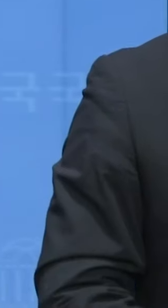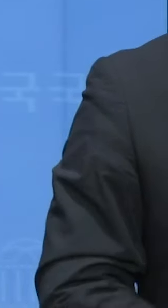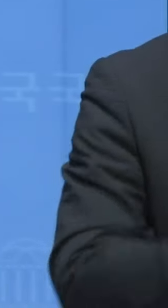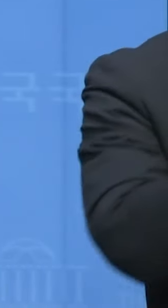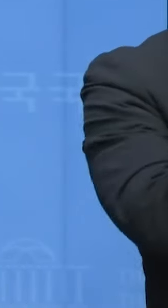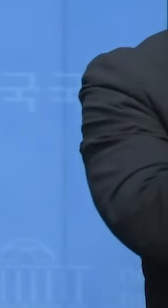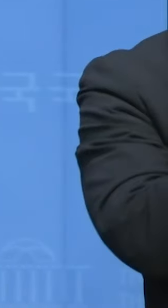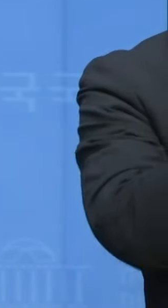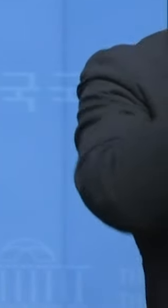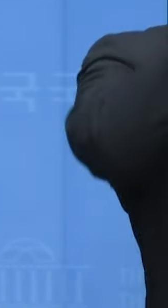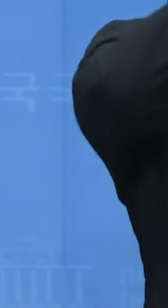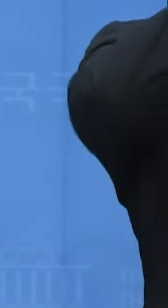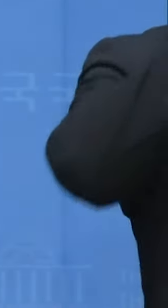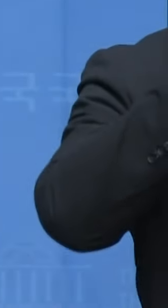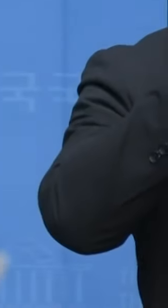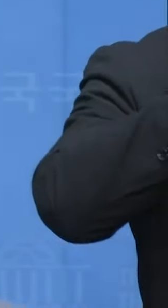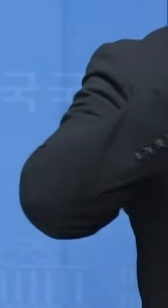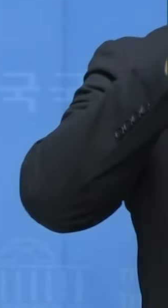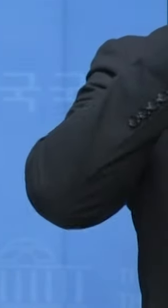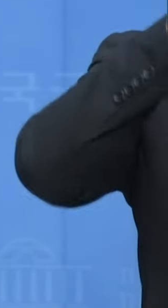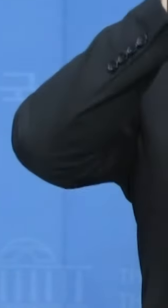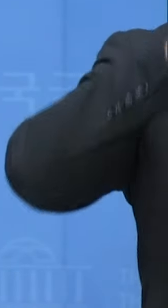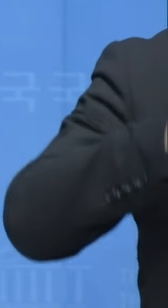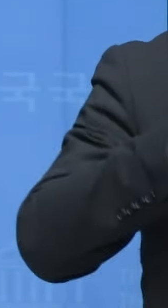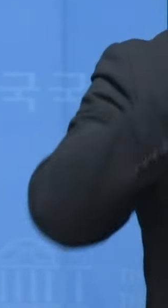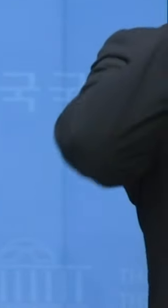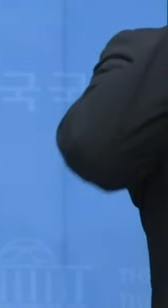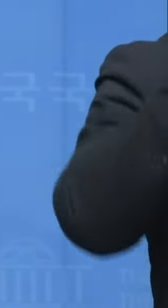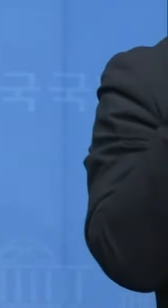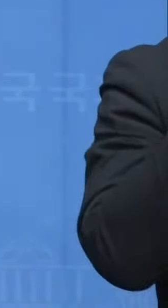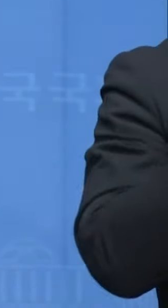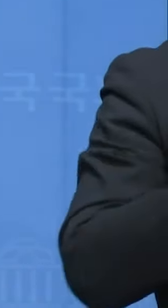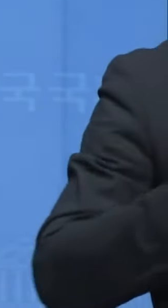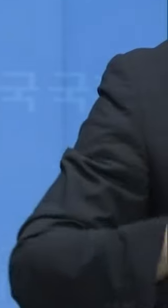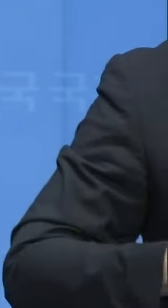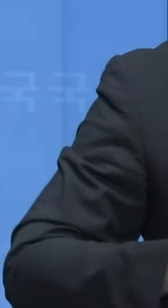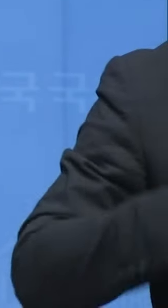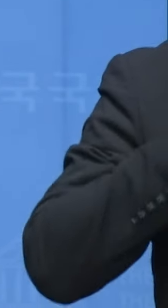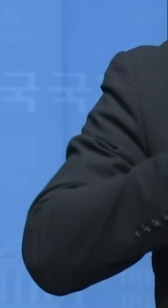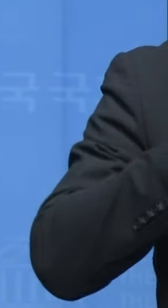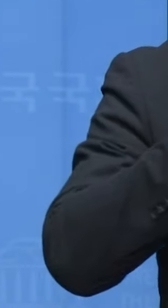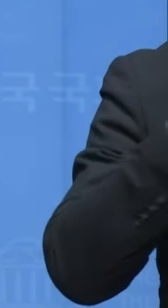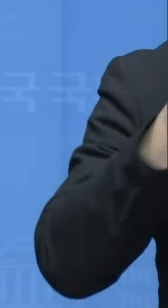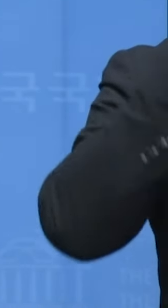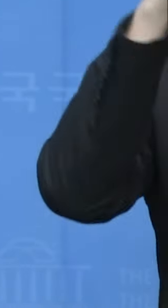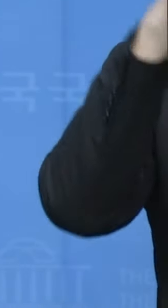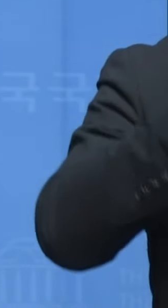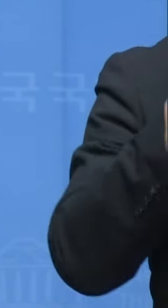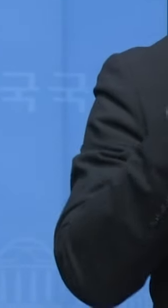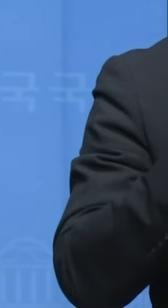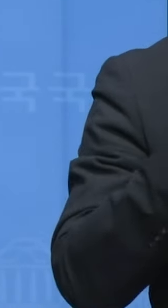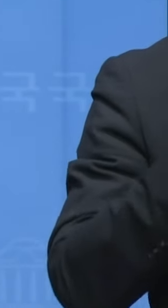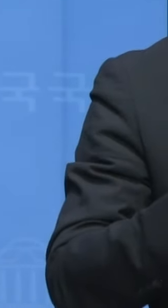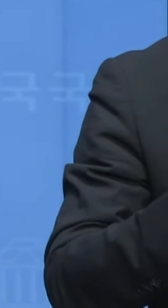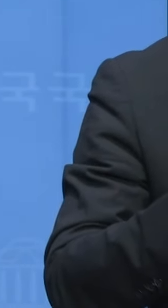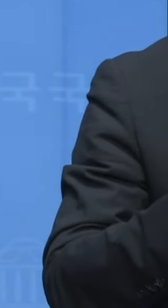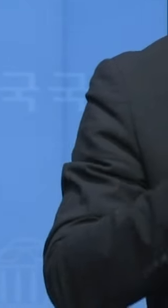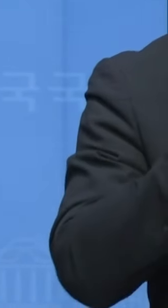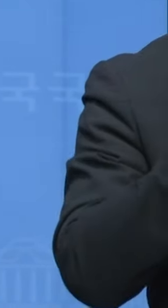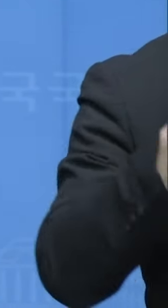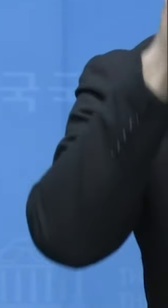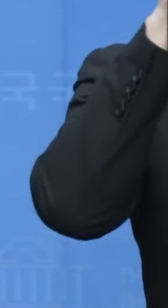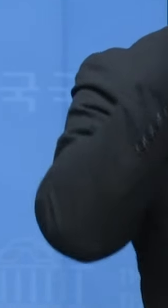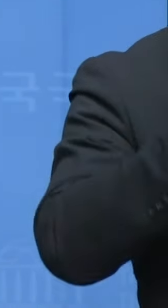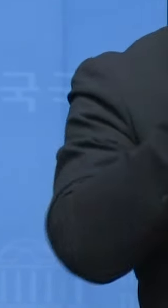대한 소환이 예정되어 있다면 그대로 진행해야 할 것입니다이는 국민의 명령입니다 지금도 국민의 의심을 한몸에 받는